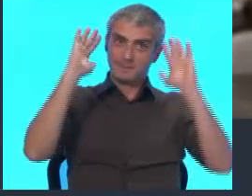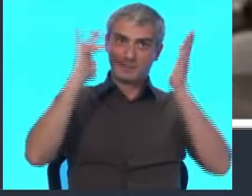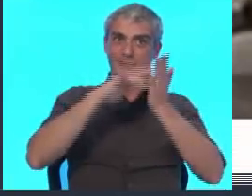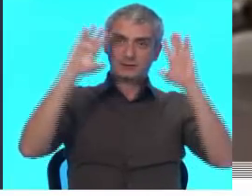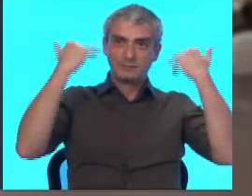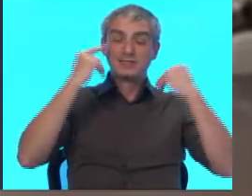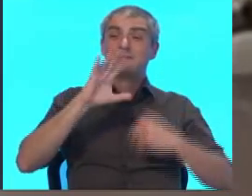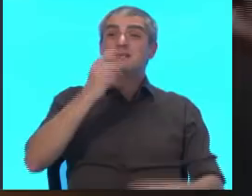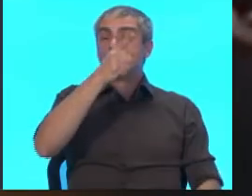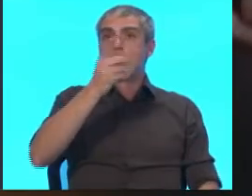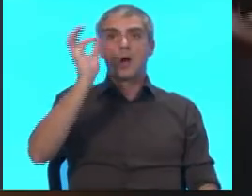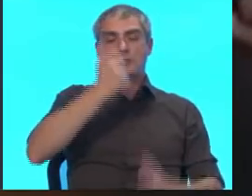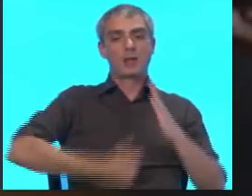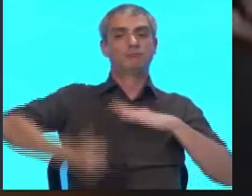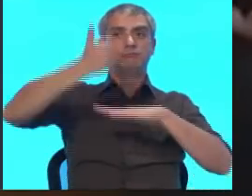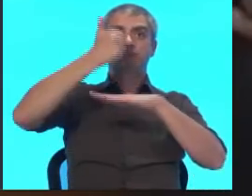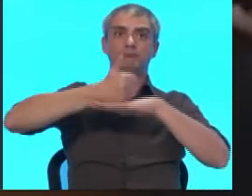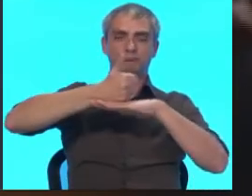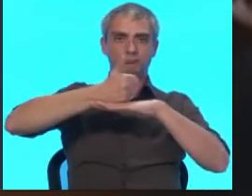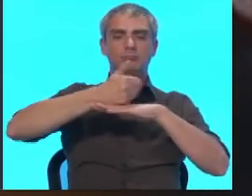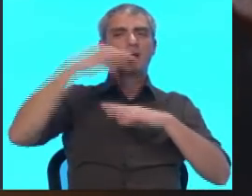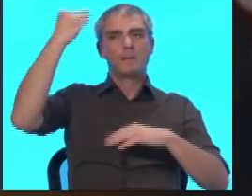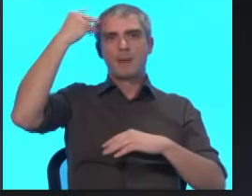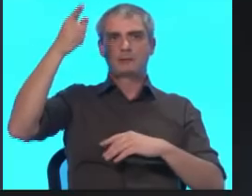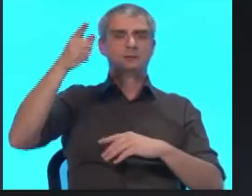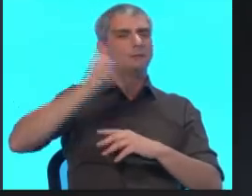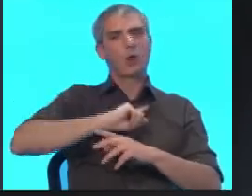شكل قد هو بروش البيراميدا الفلسطينيين لا يخضروا لتيرور